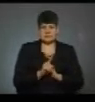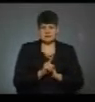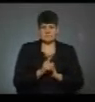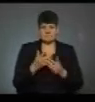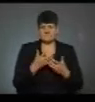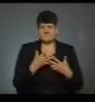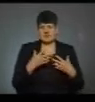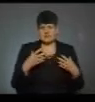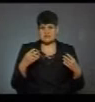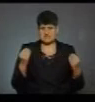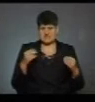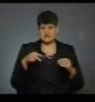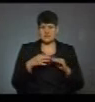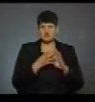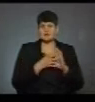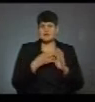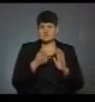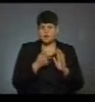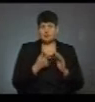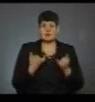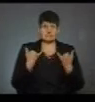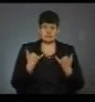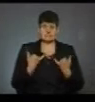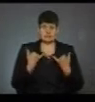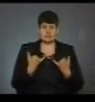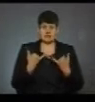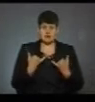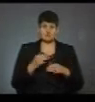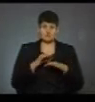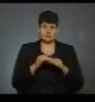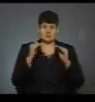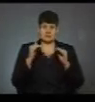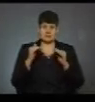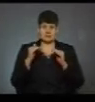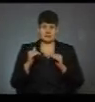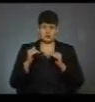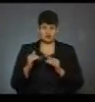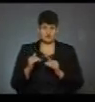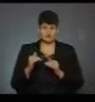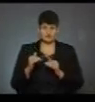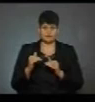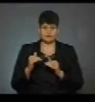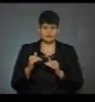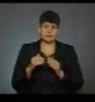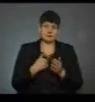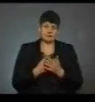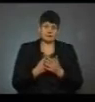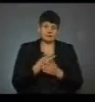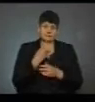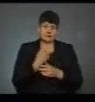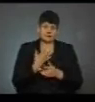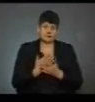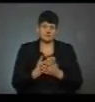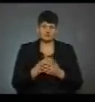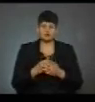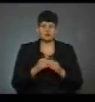весни 2019 року. І зараз відбувається зниження січня місяця. Ну, так виглядає, що відбувається за